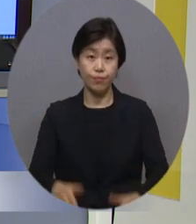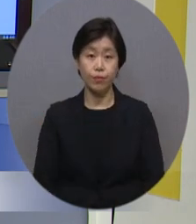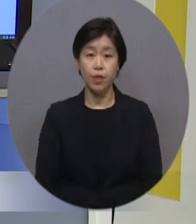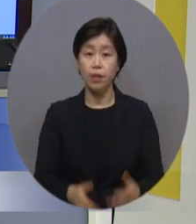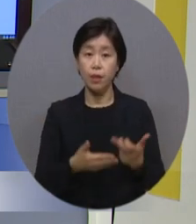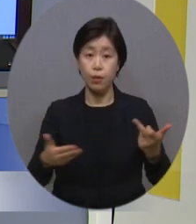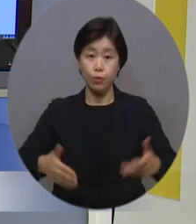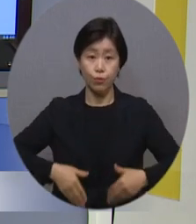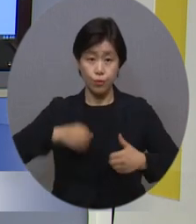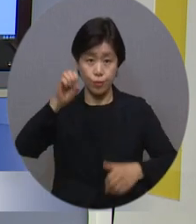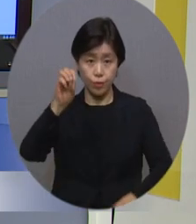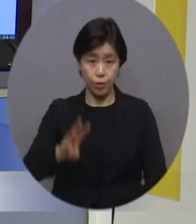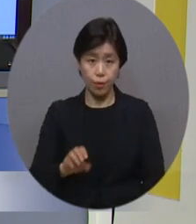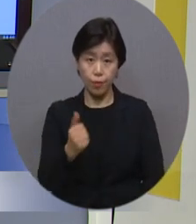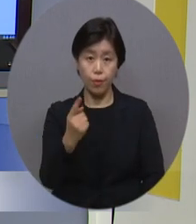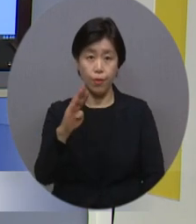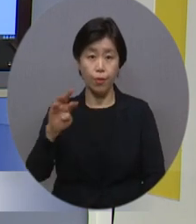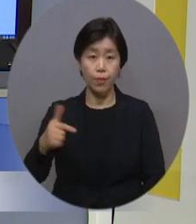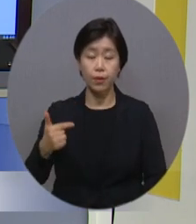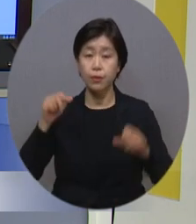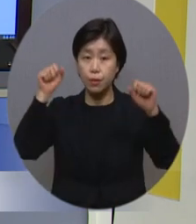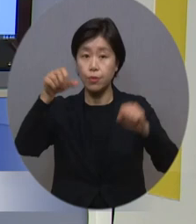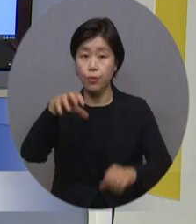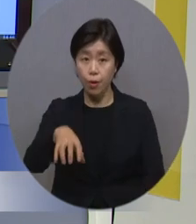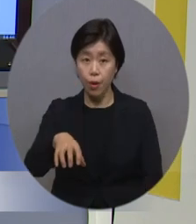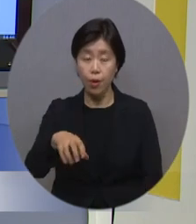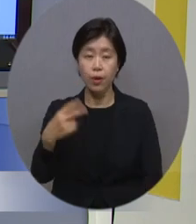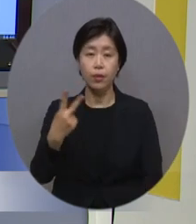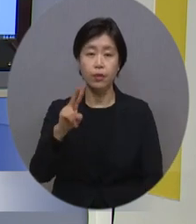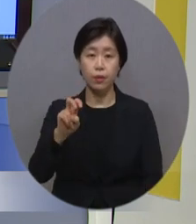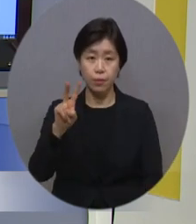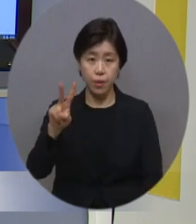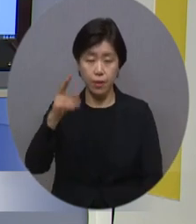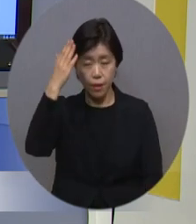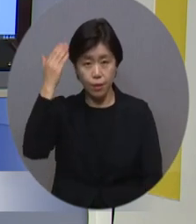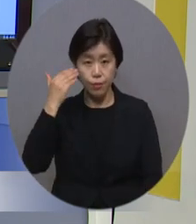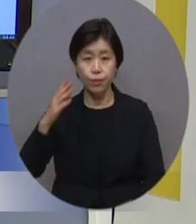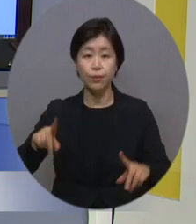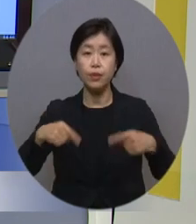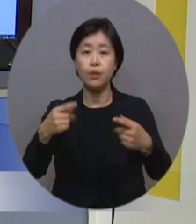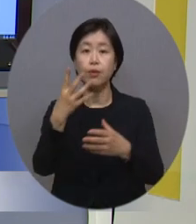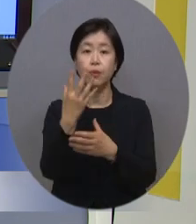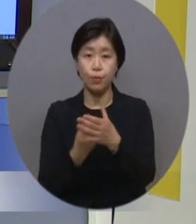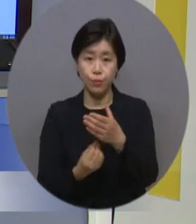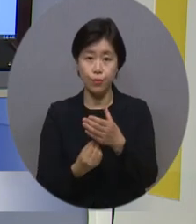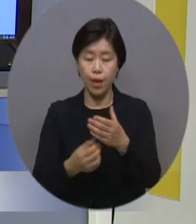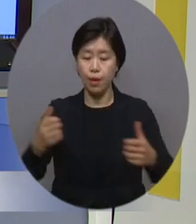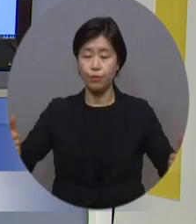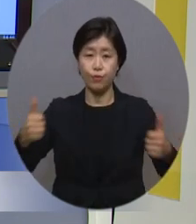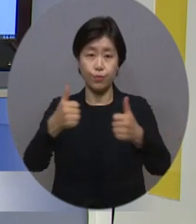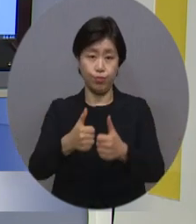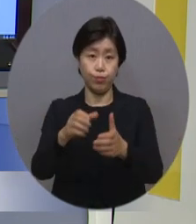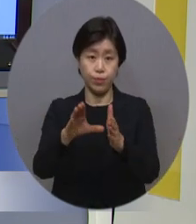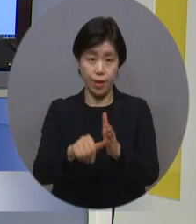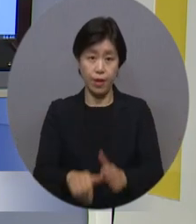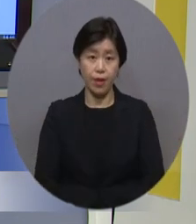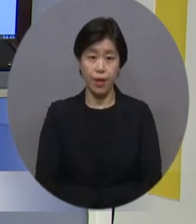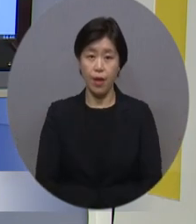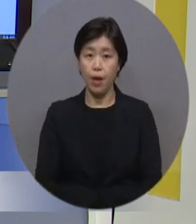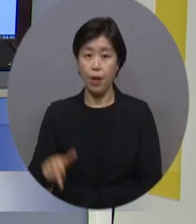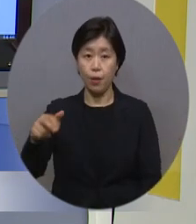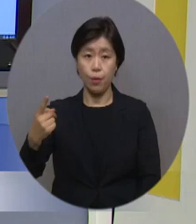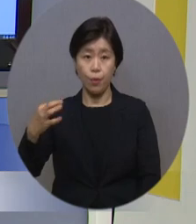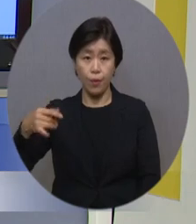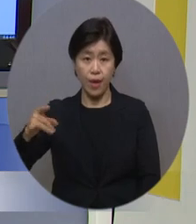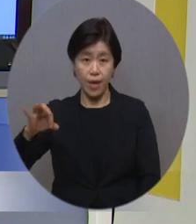강원도 춘천 호반체육관에서 진행된 2022 kwbl 휠체어 농구리그 챔피언 결정전에서 코웨이